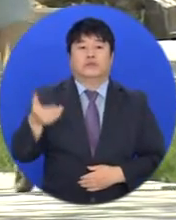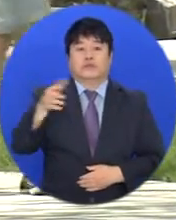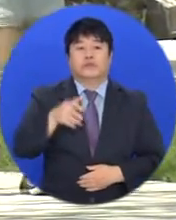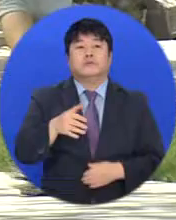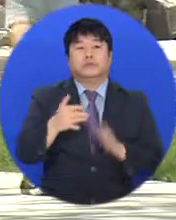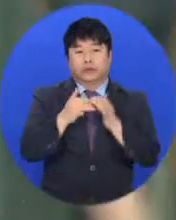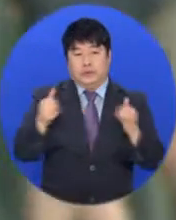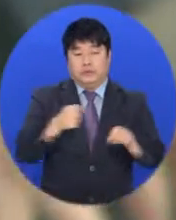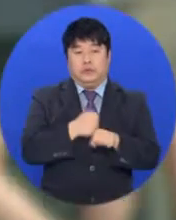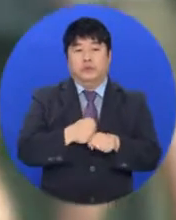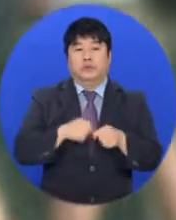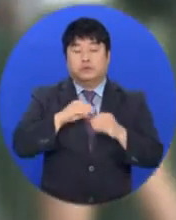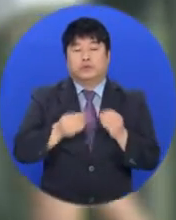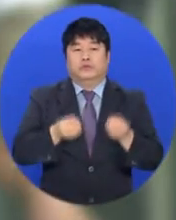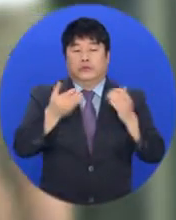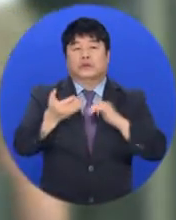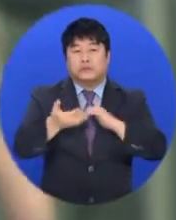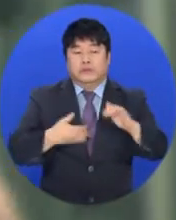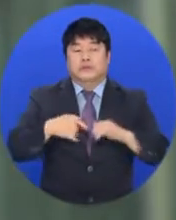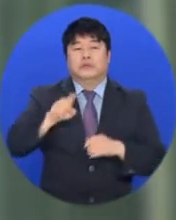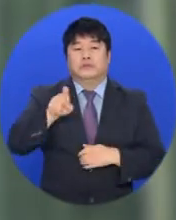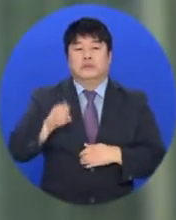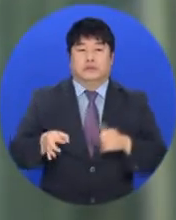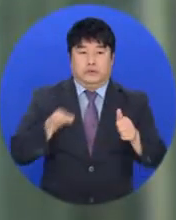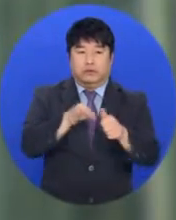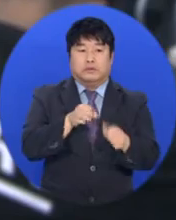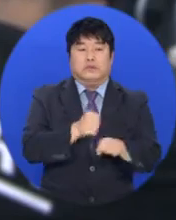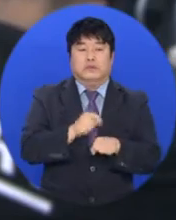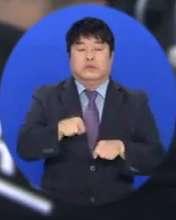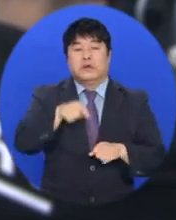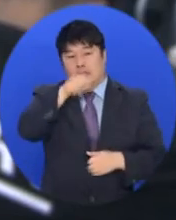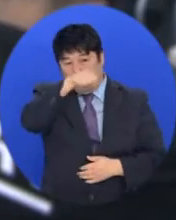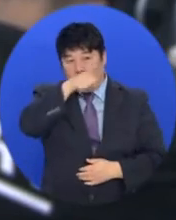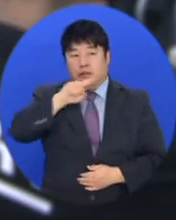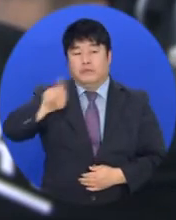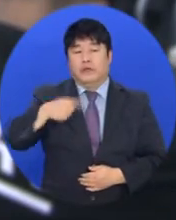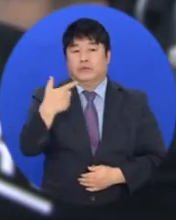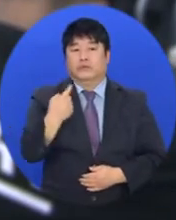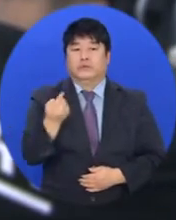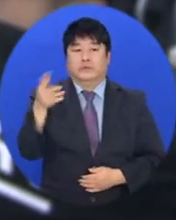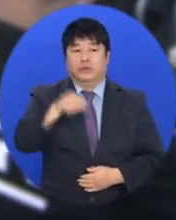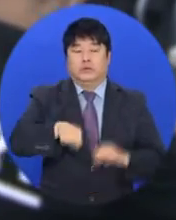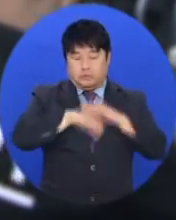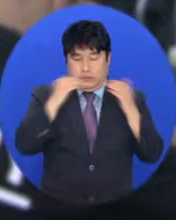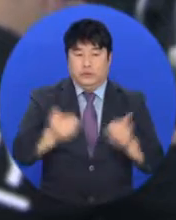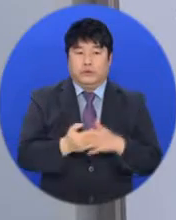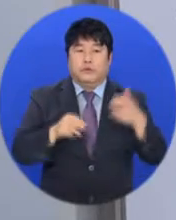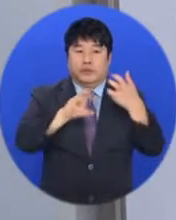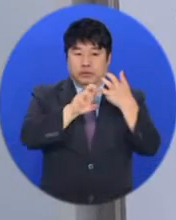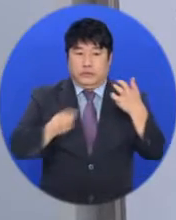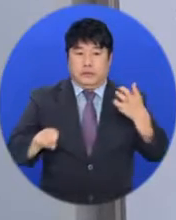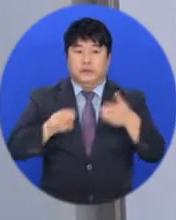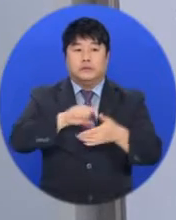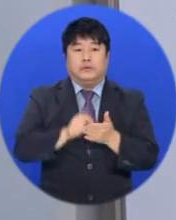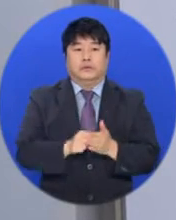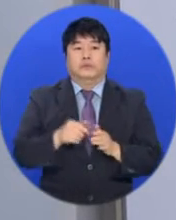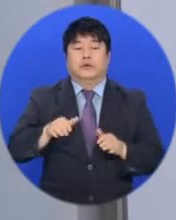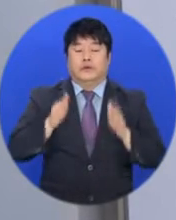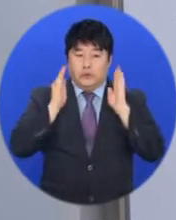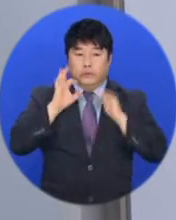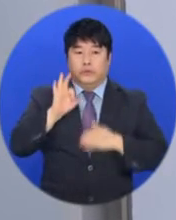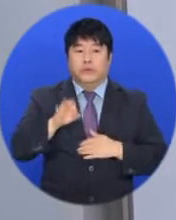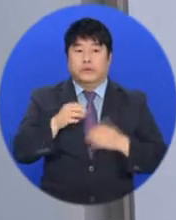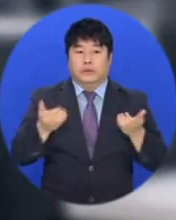추석 전까지 10만 원을 지급하는데 여기에 드는 예산이 161억 원으로 전체 80%에 가깝습니다.